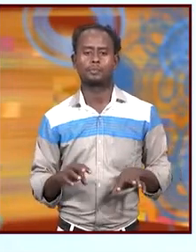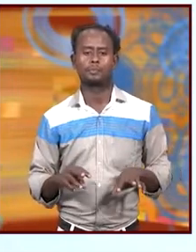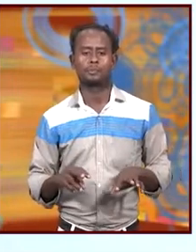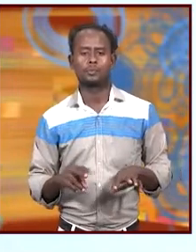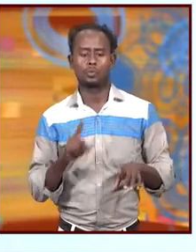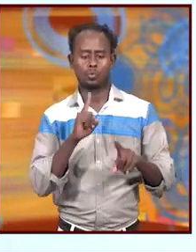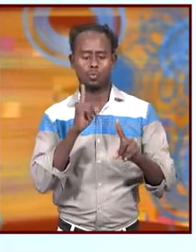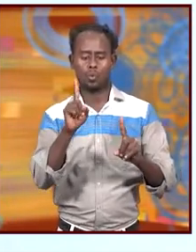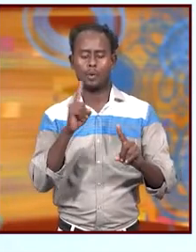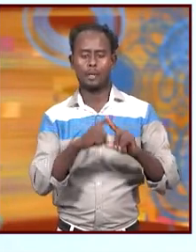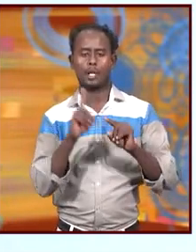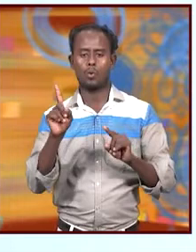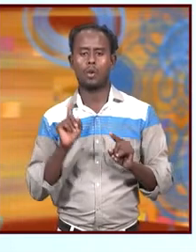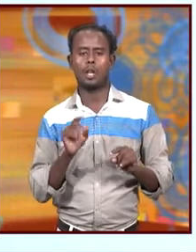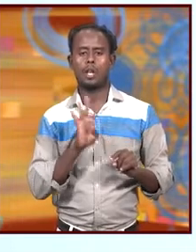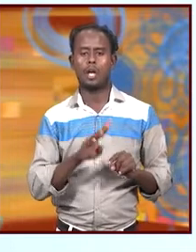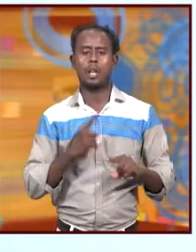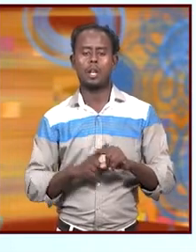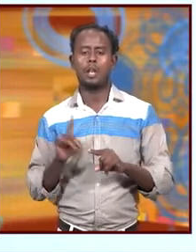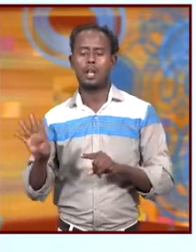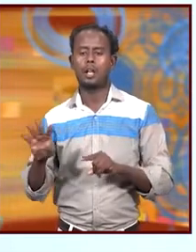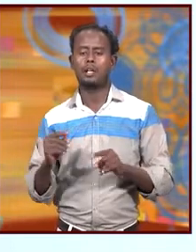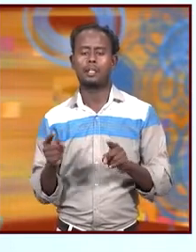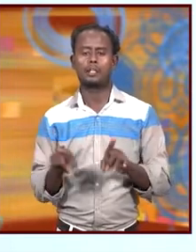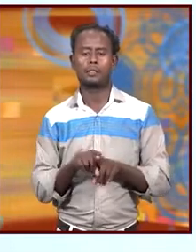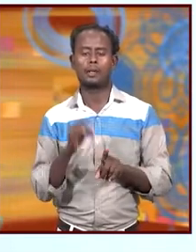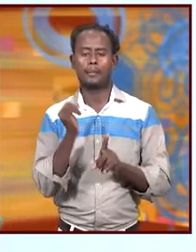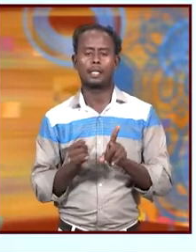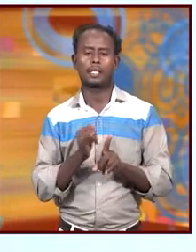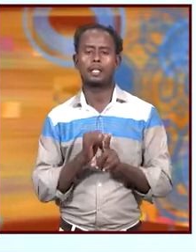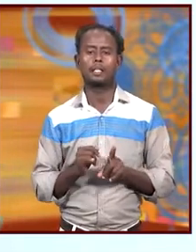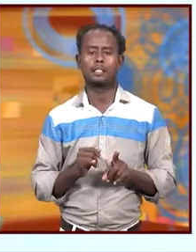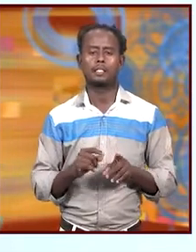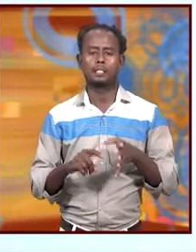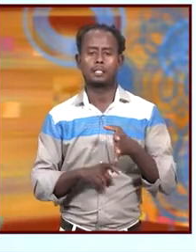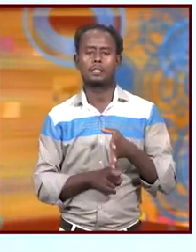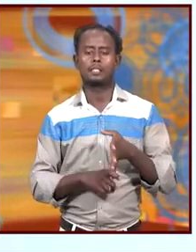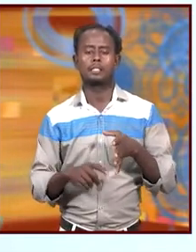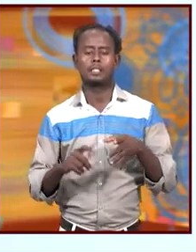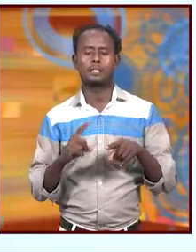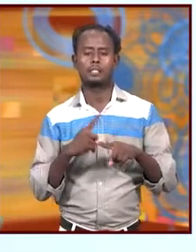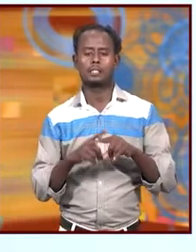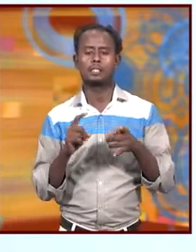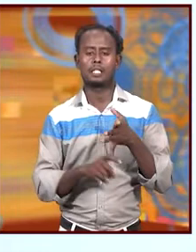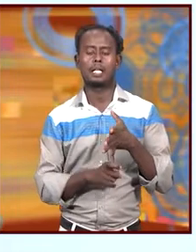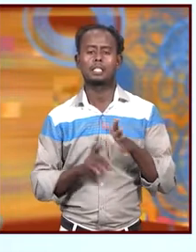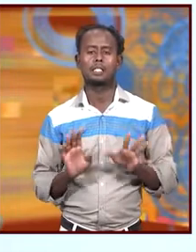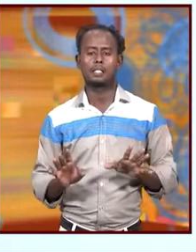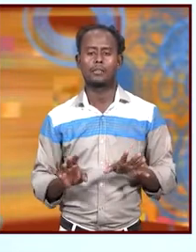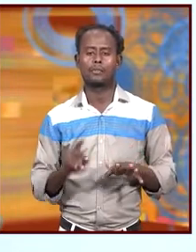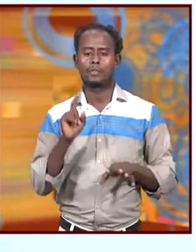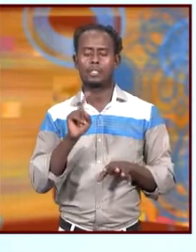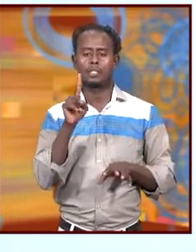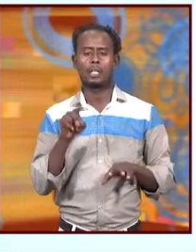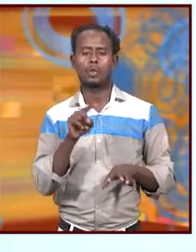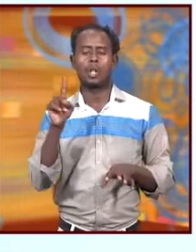1/1 என் பெருக்கல் 4, 16 எஸ் பெருக்கல் எஸ்